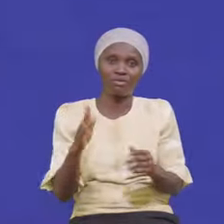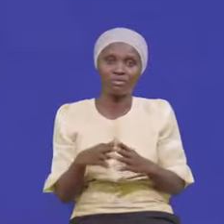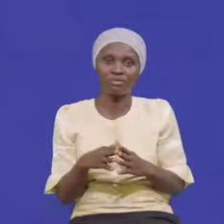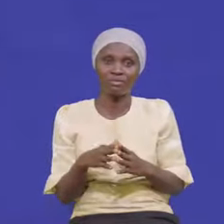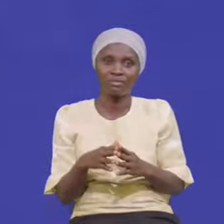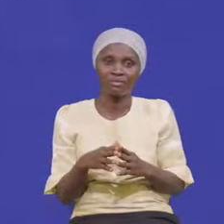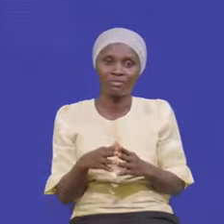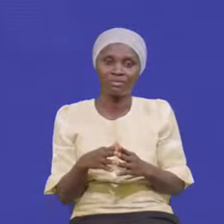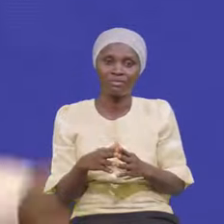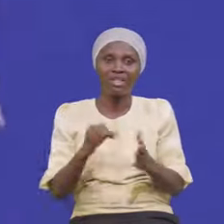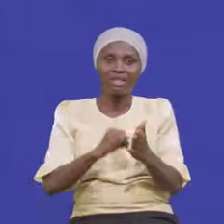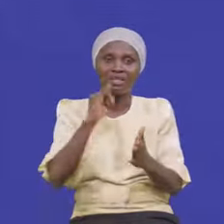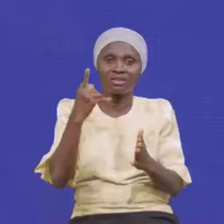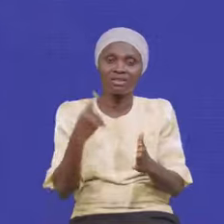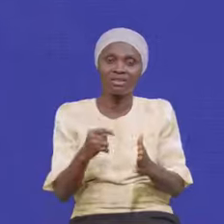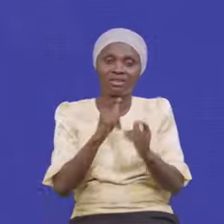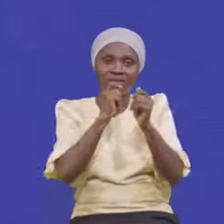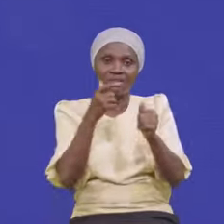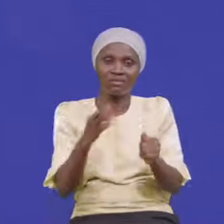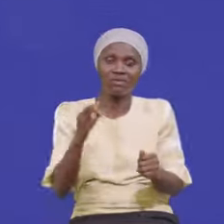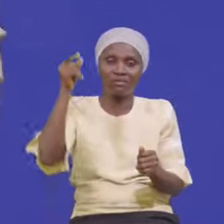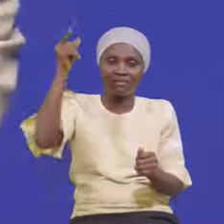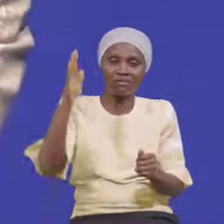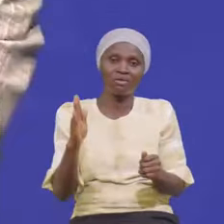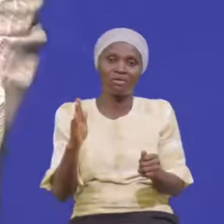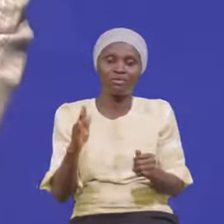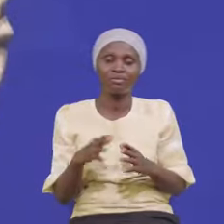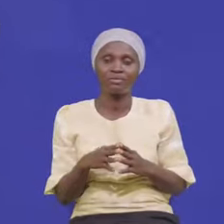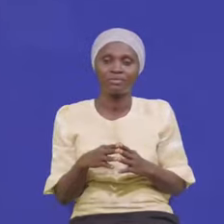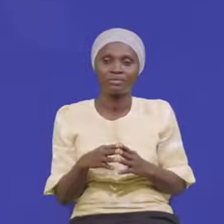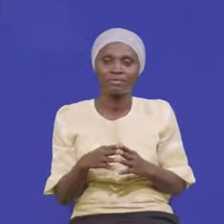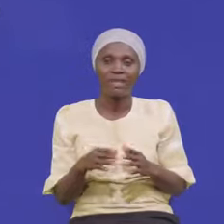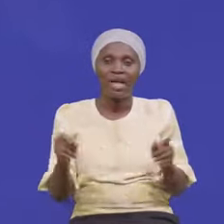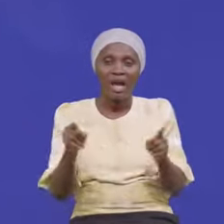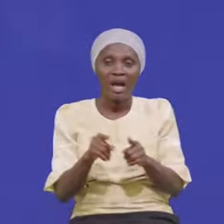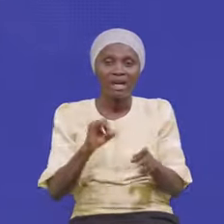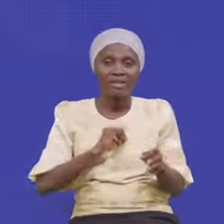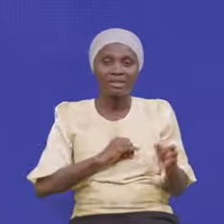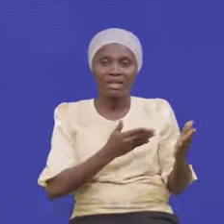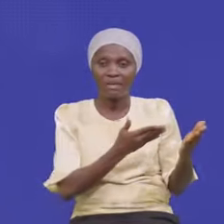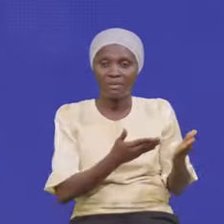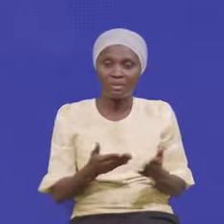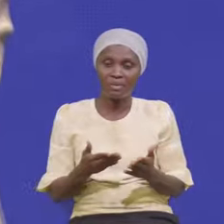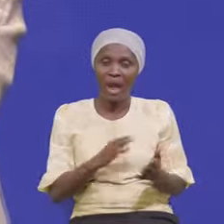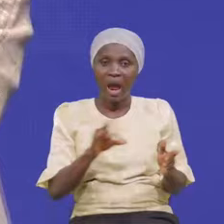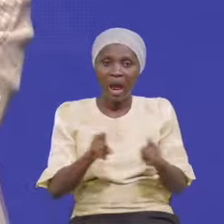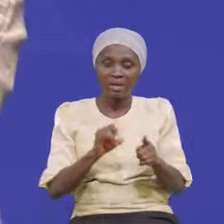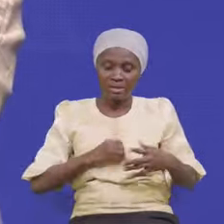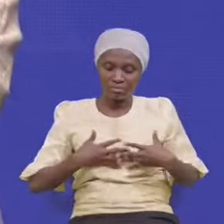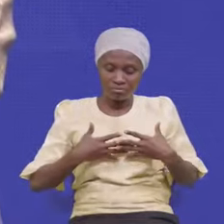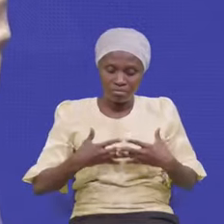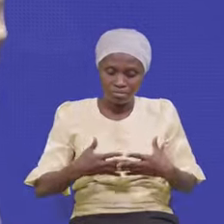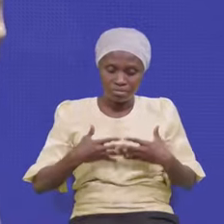Salvation, gift of God. రక్షణ దేవుని వరం. As I breathe in and breathe out. నేను గాలి పీల్చుకొని